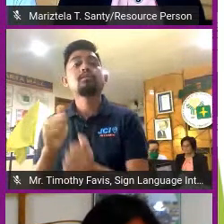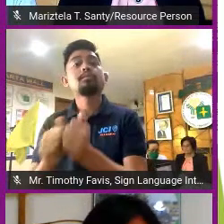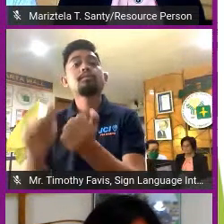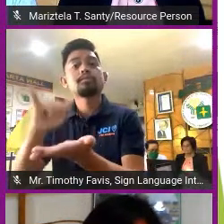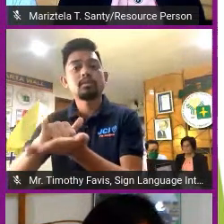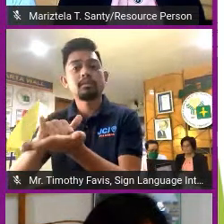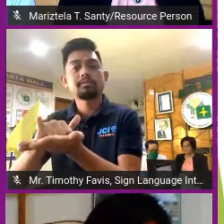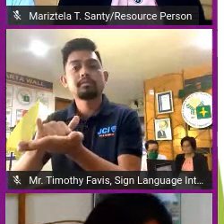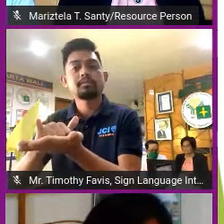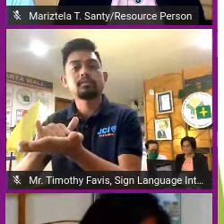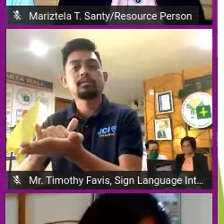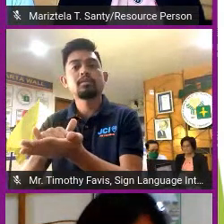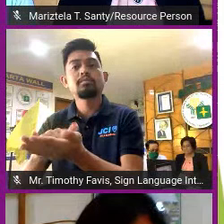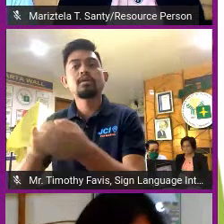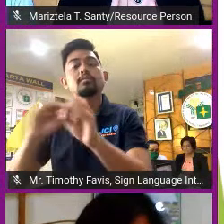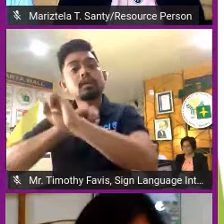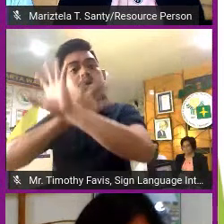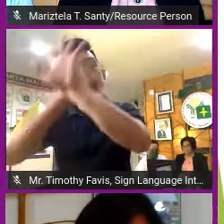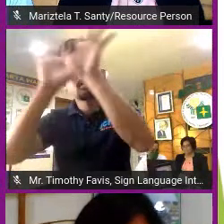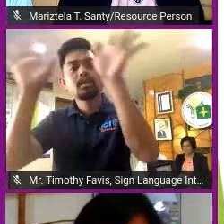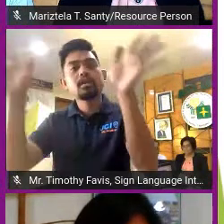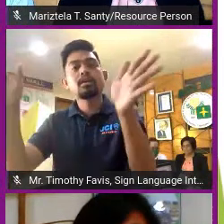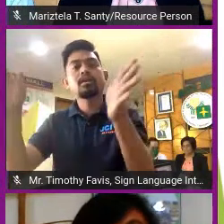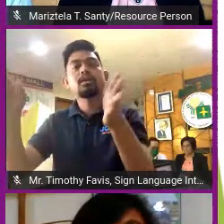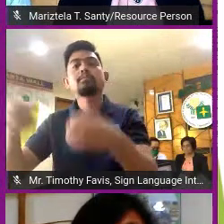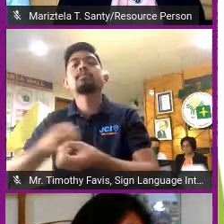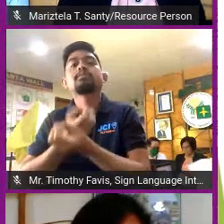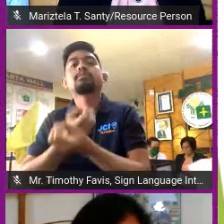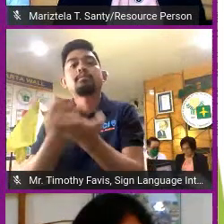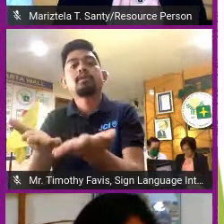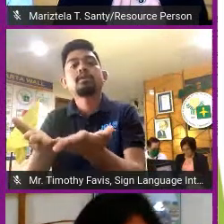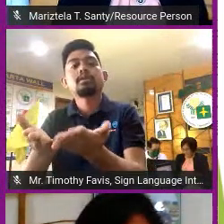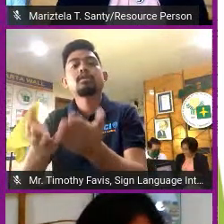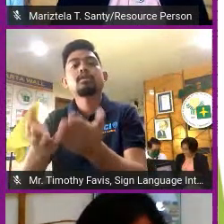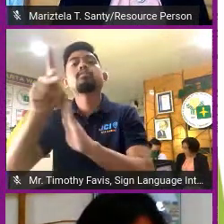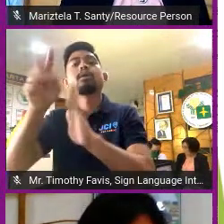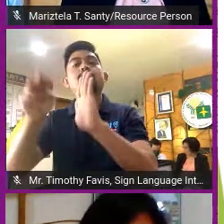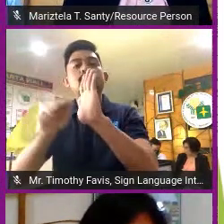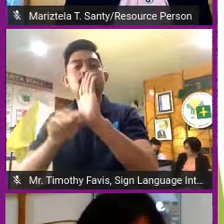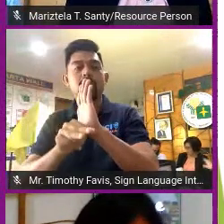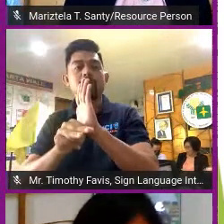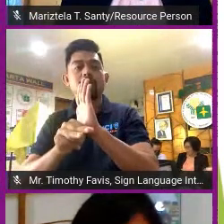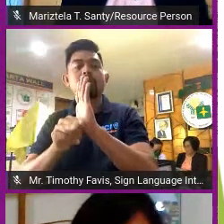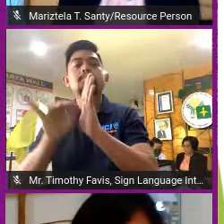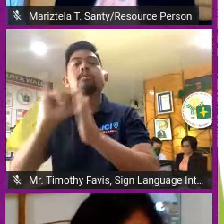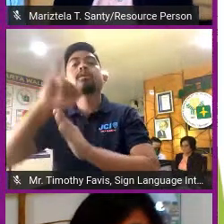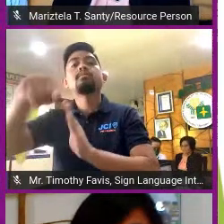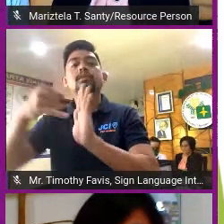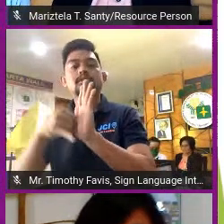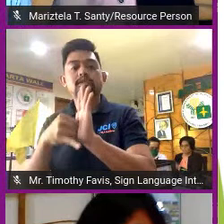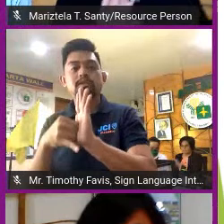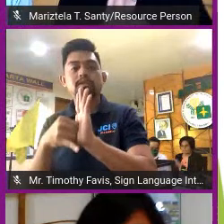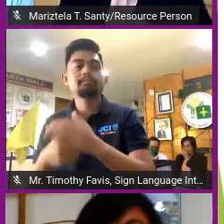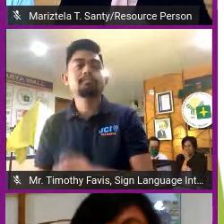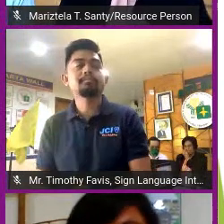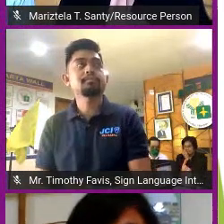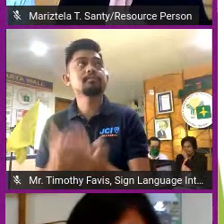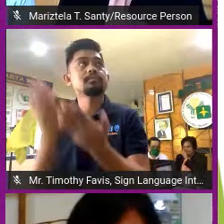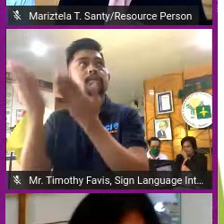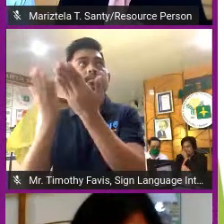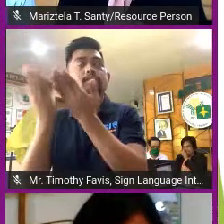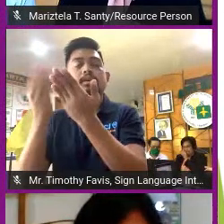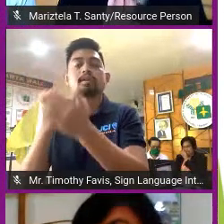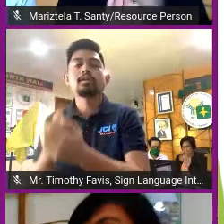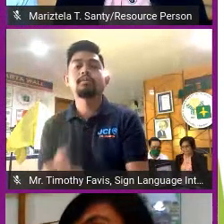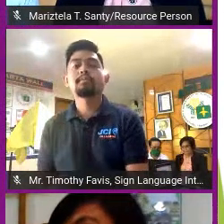mas maganda nating maipapahatid ang mga akmang programa at proyekto para sa ating pinaglilingkuran at makibahagi